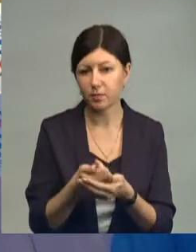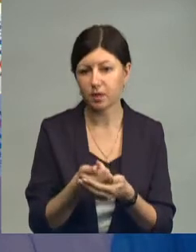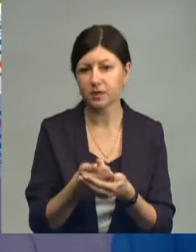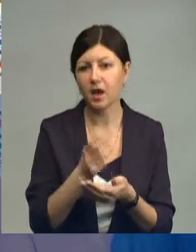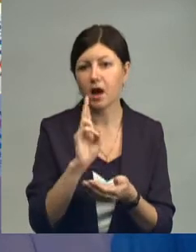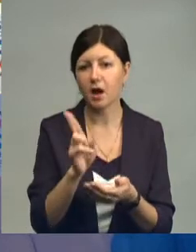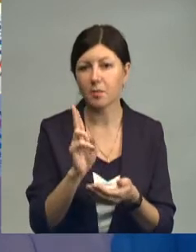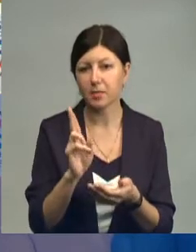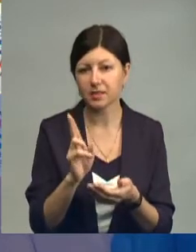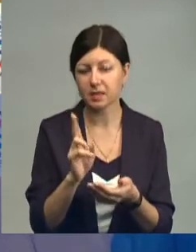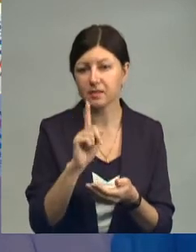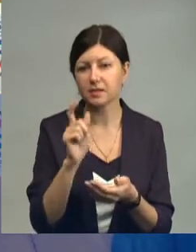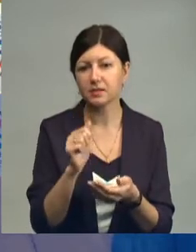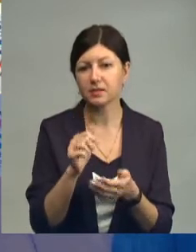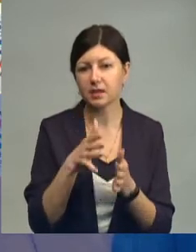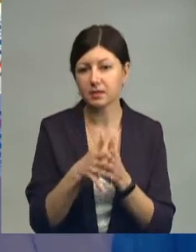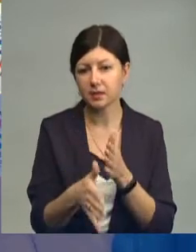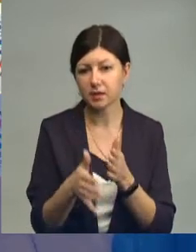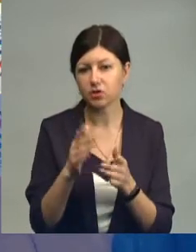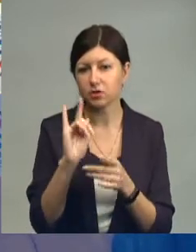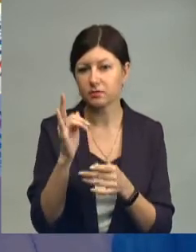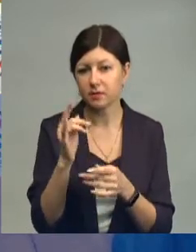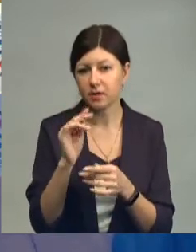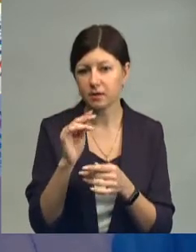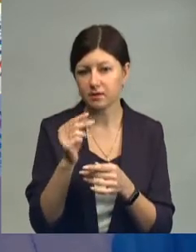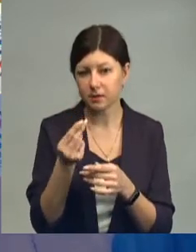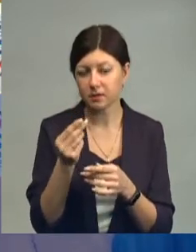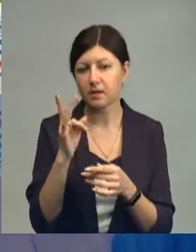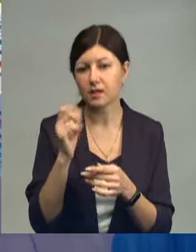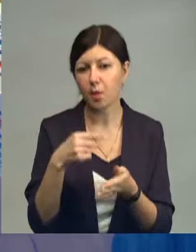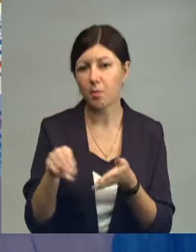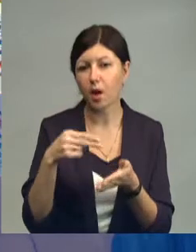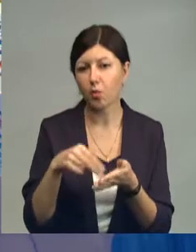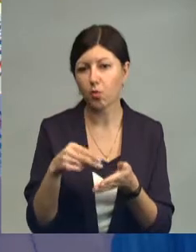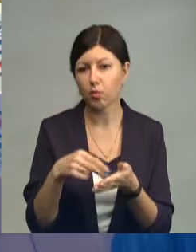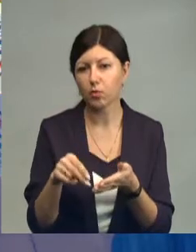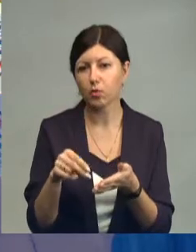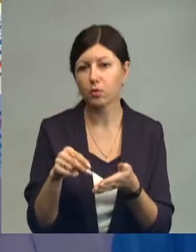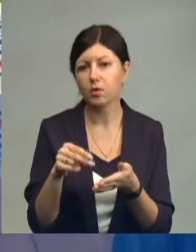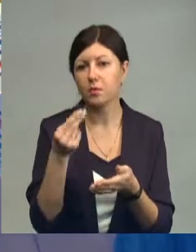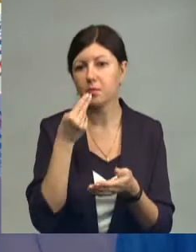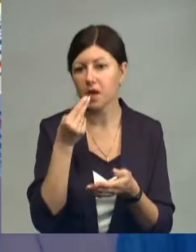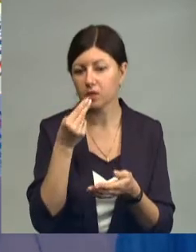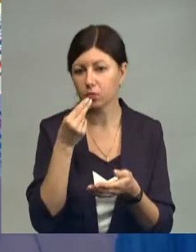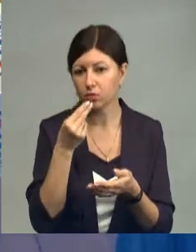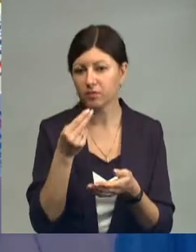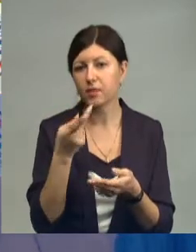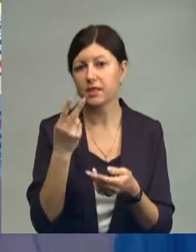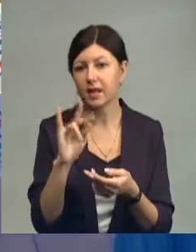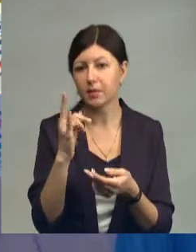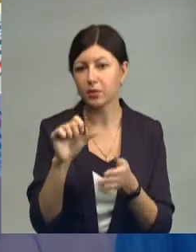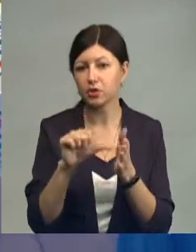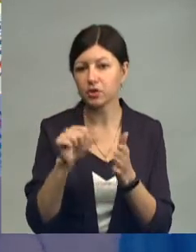компенсации затраченных родителями средств на покупку продуктов питания для ребенка с 6